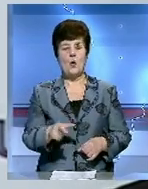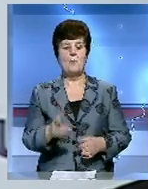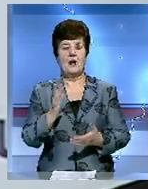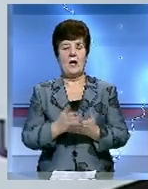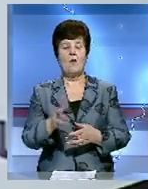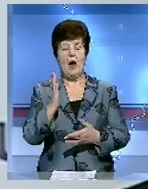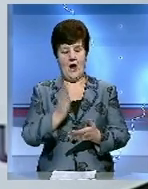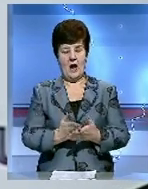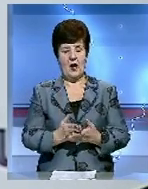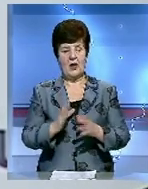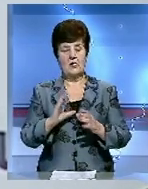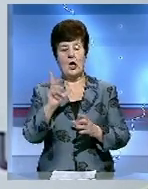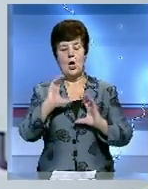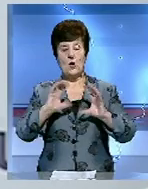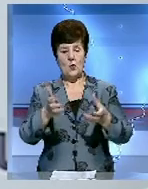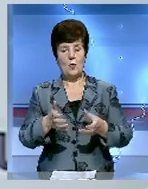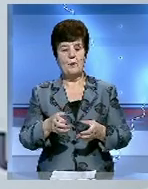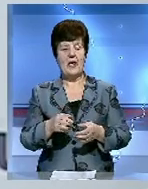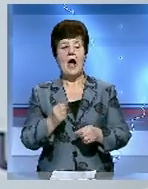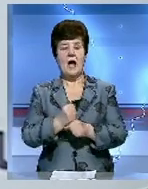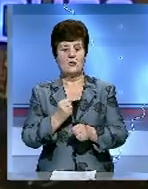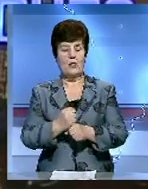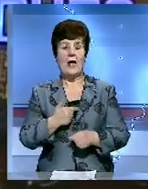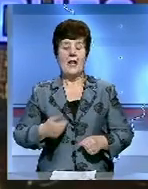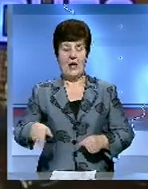lume funcționează, la noi încă avem de luptat pentru ele.